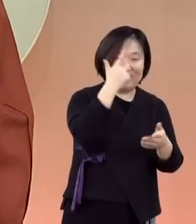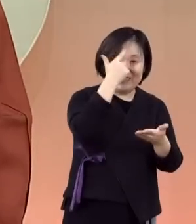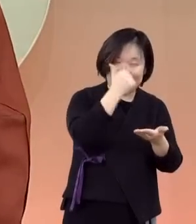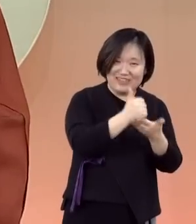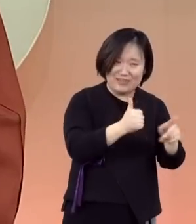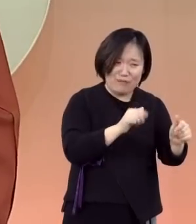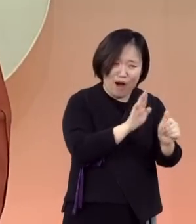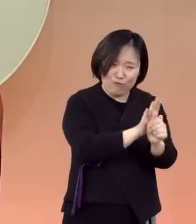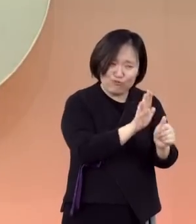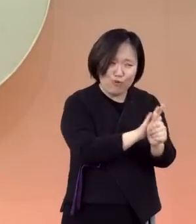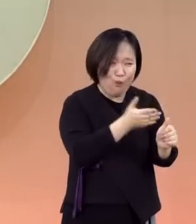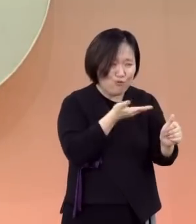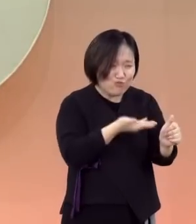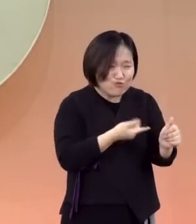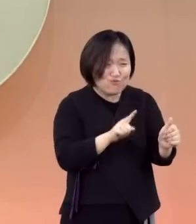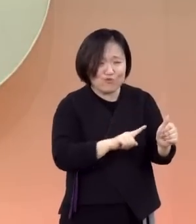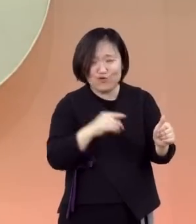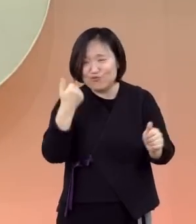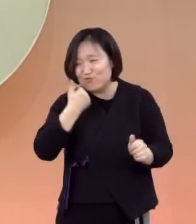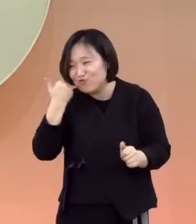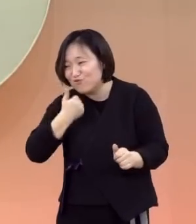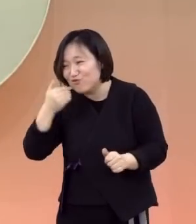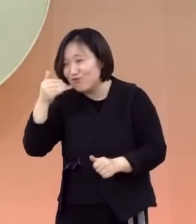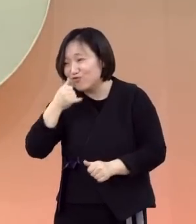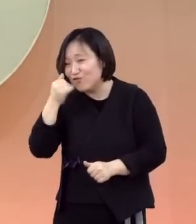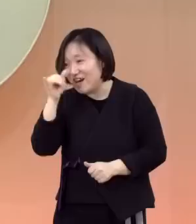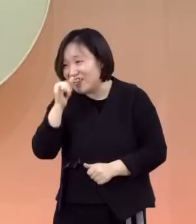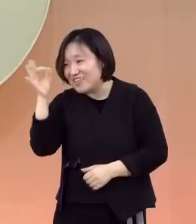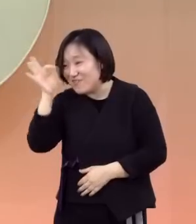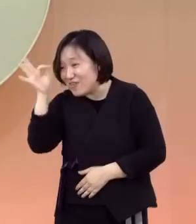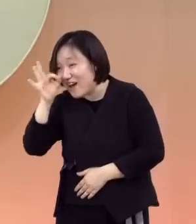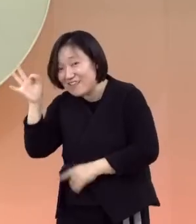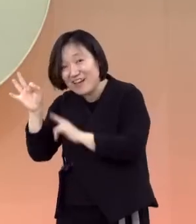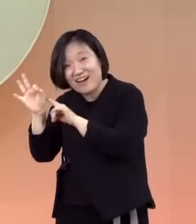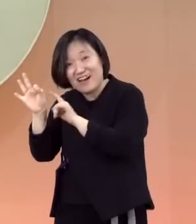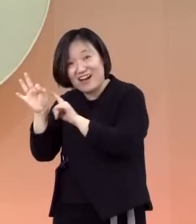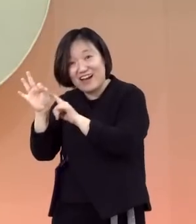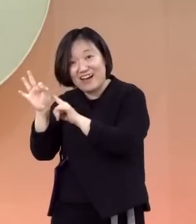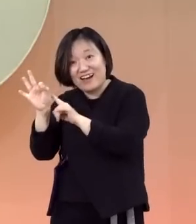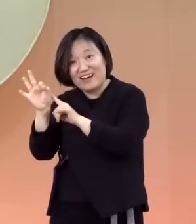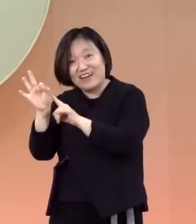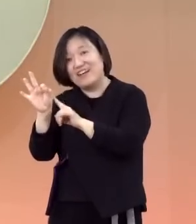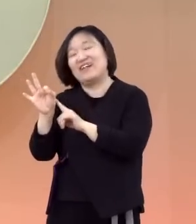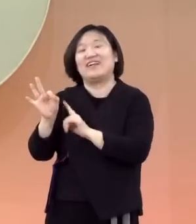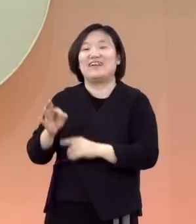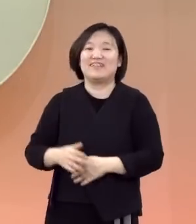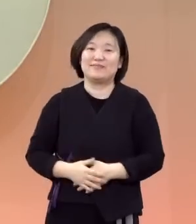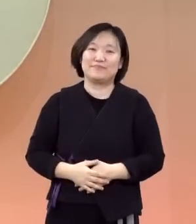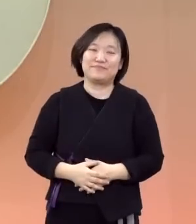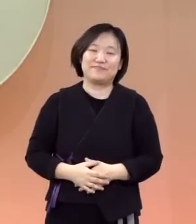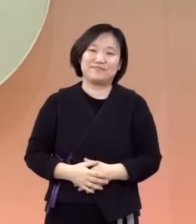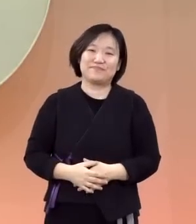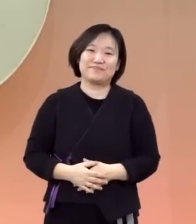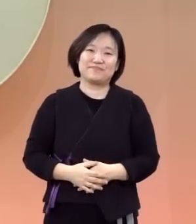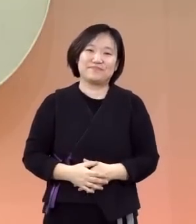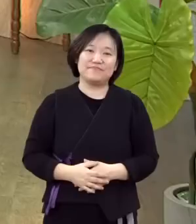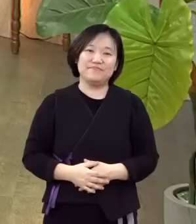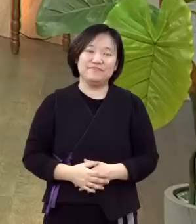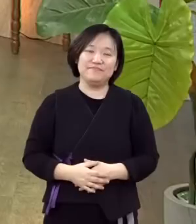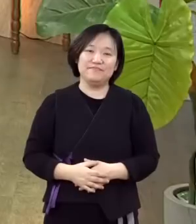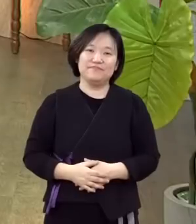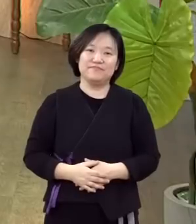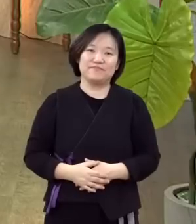그승려를 도울수있는사람을찾도록그녀를이곳으로보내신것같다 .여자